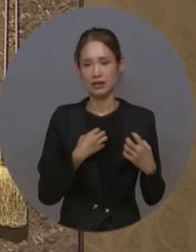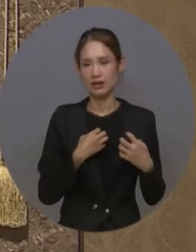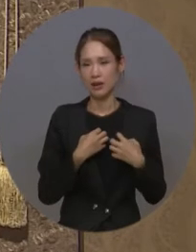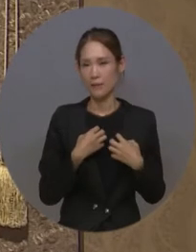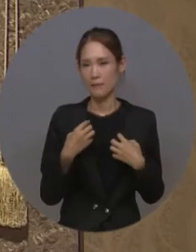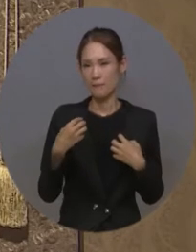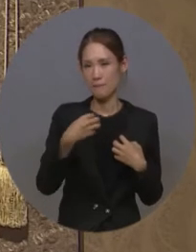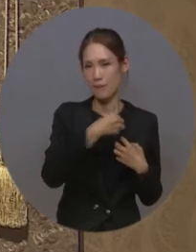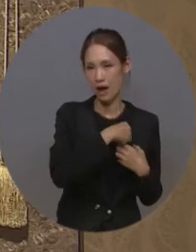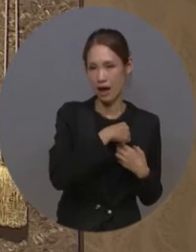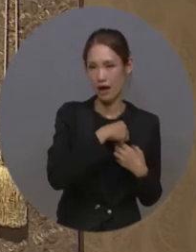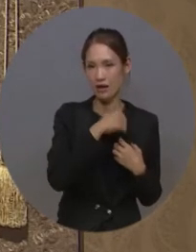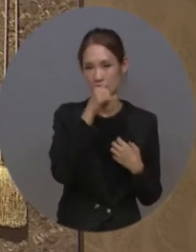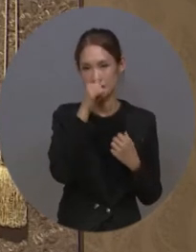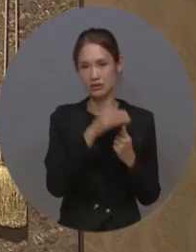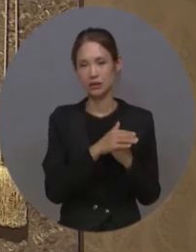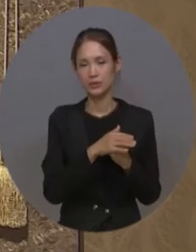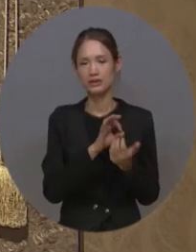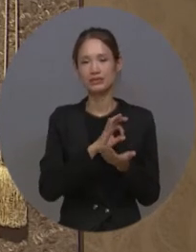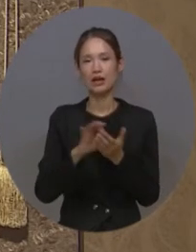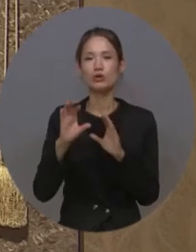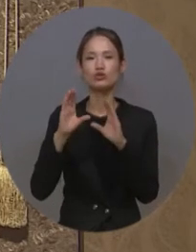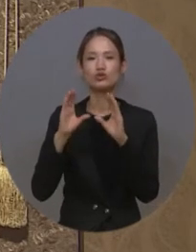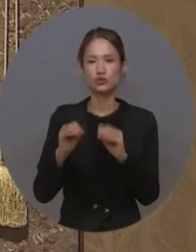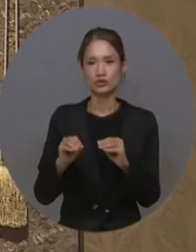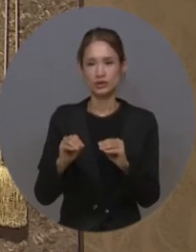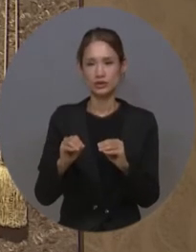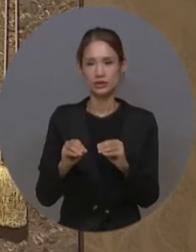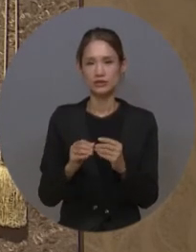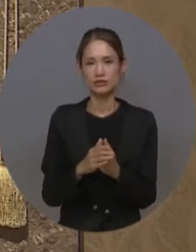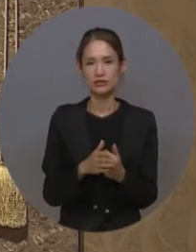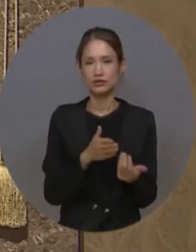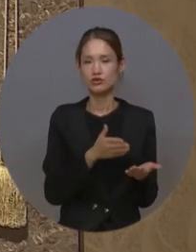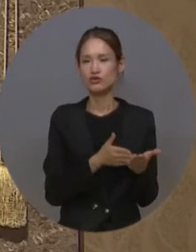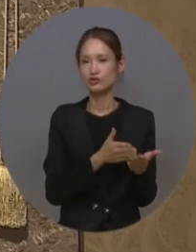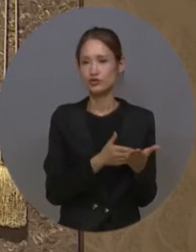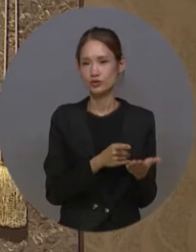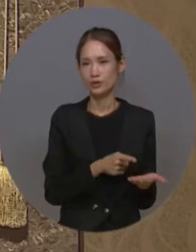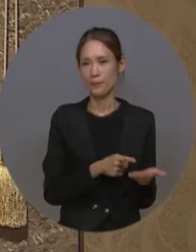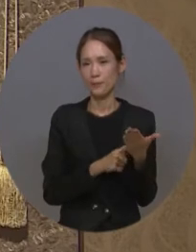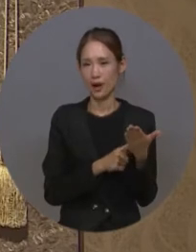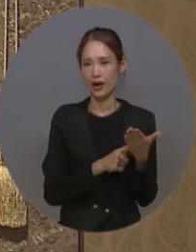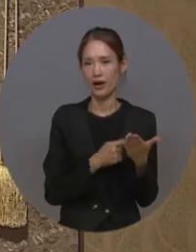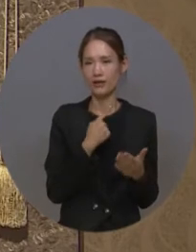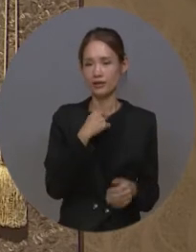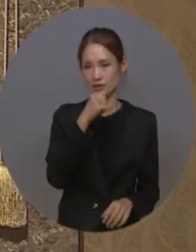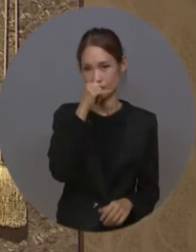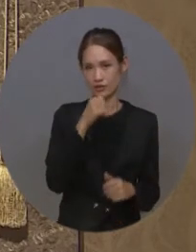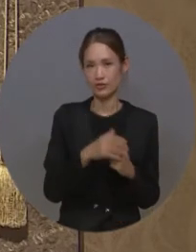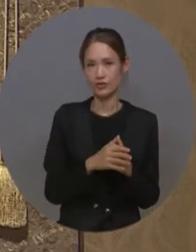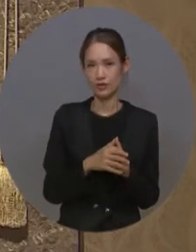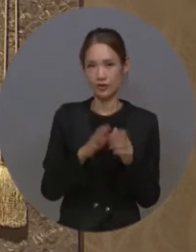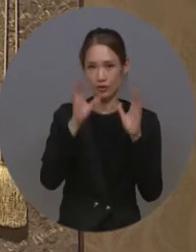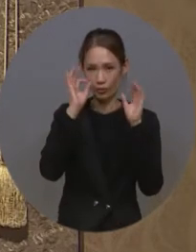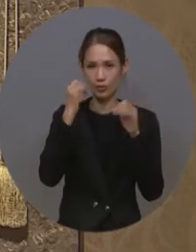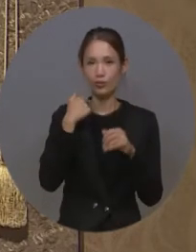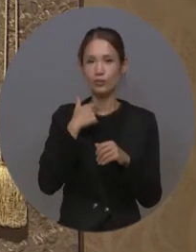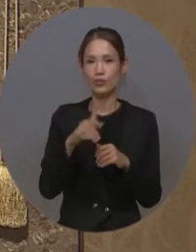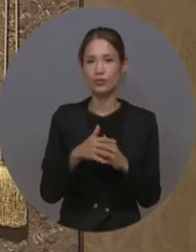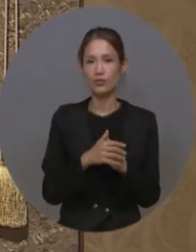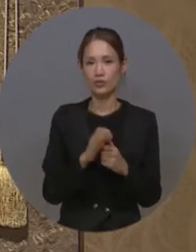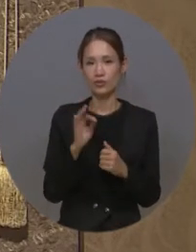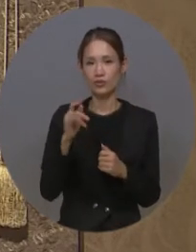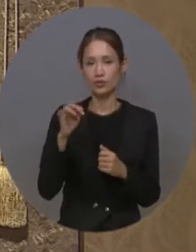들어가기 때문에 사용 중지하라고 뉴스가 나왔었는데 못 보셨죠? 예. 뭐 양압기